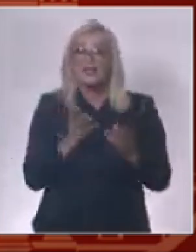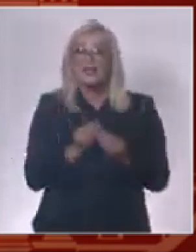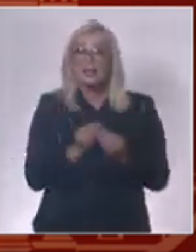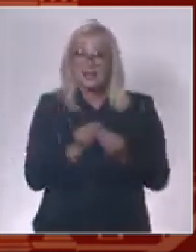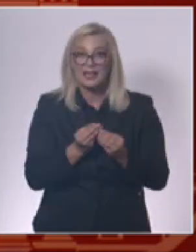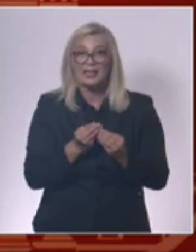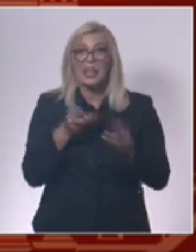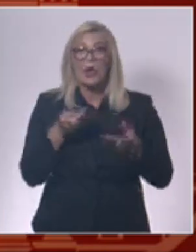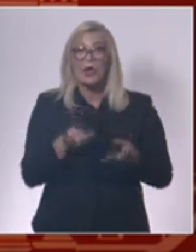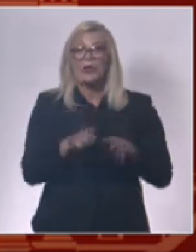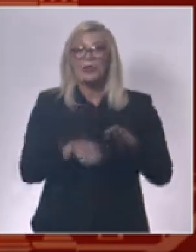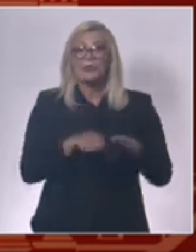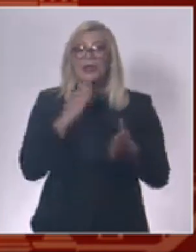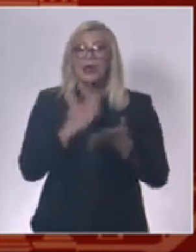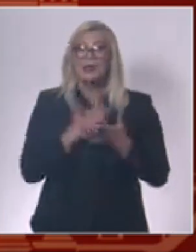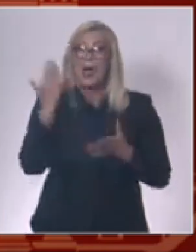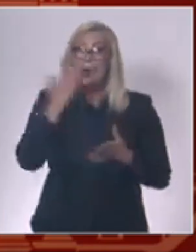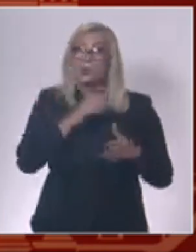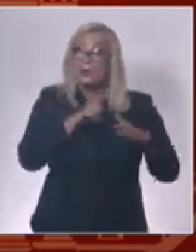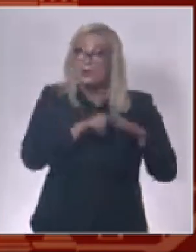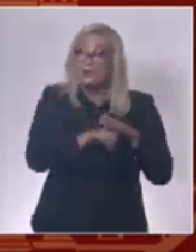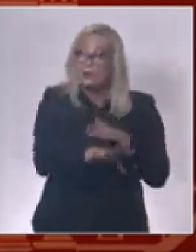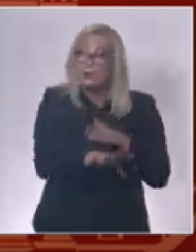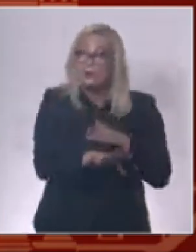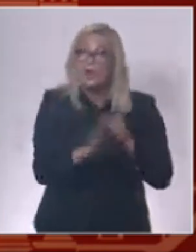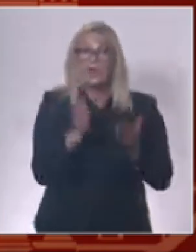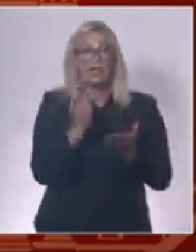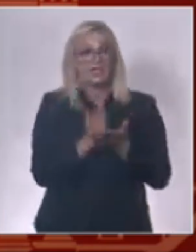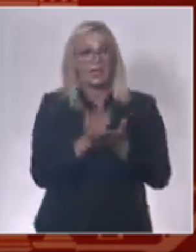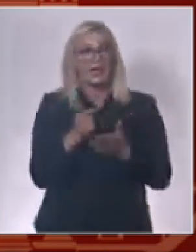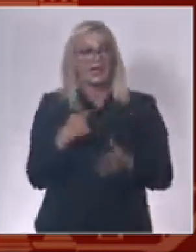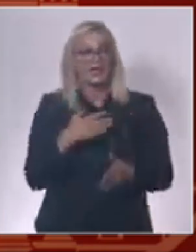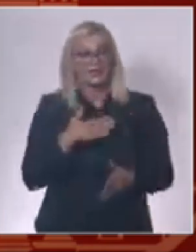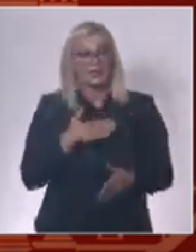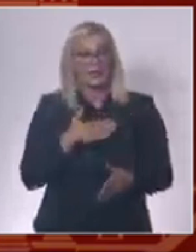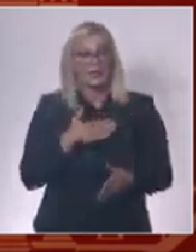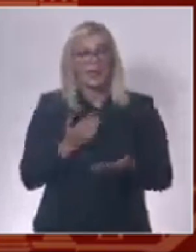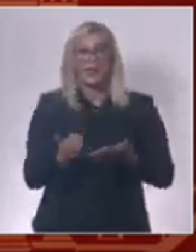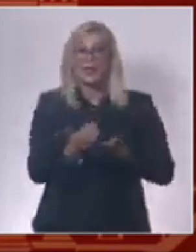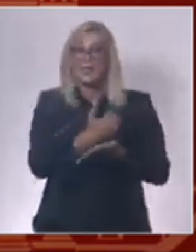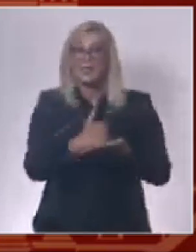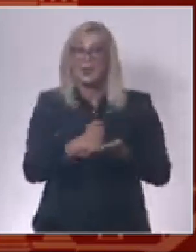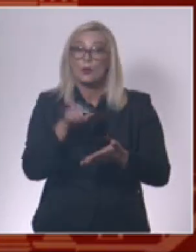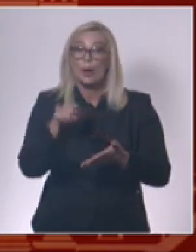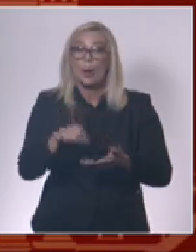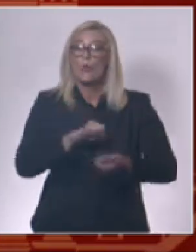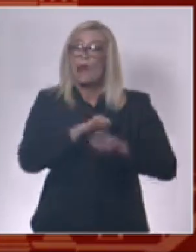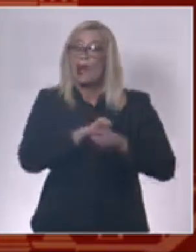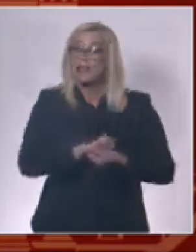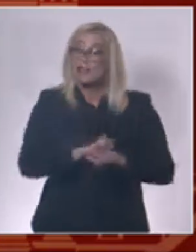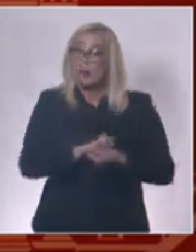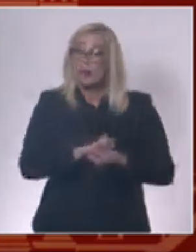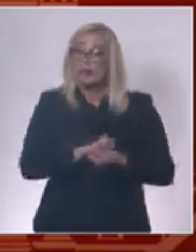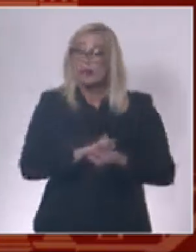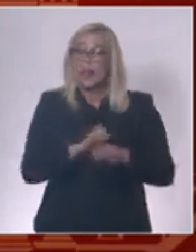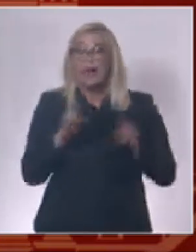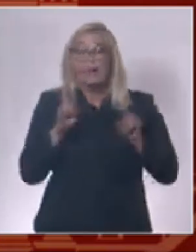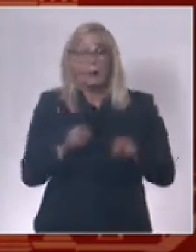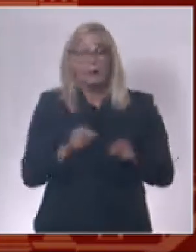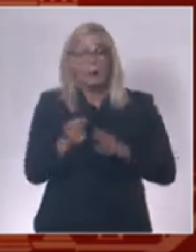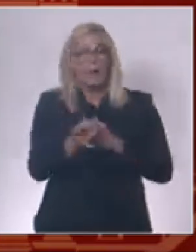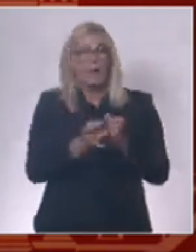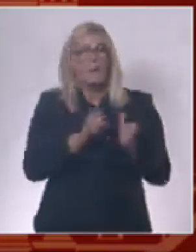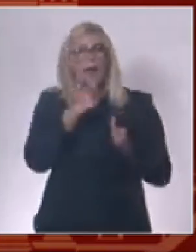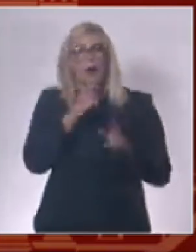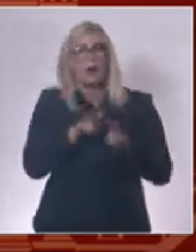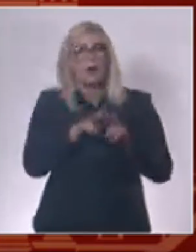во реформската агенда ќе бидат успешно спроведени, дека ние ќе искористиме ова историска можност за забрзан економски